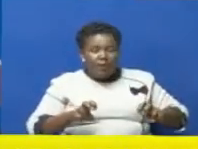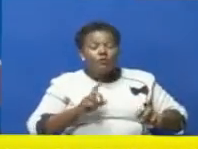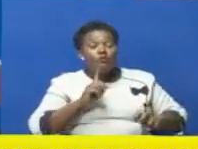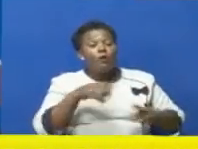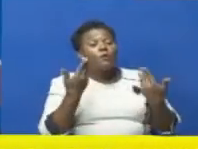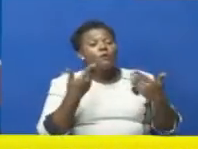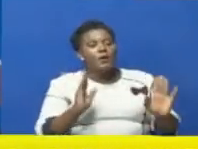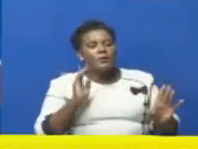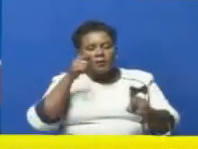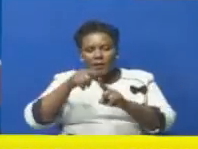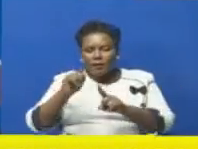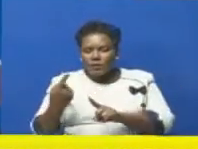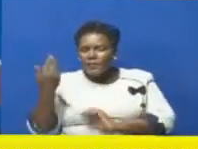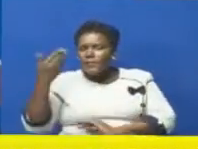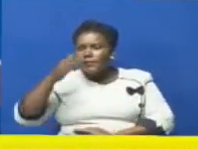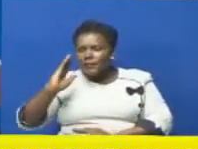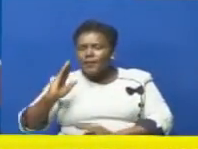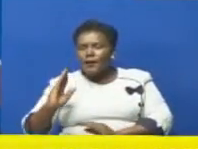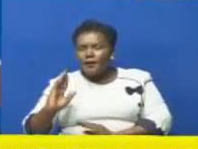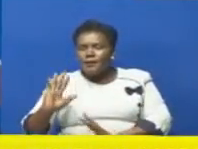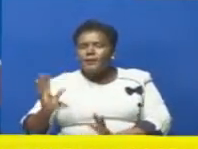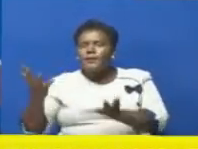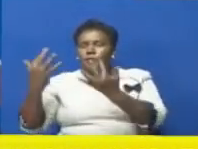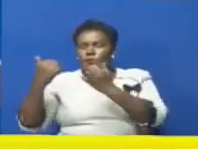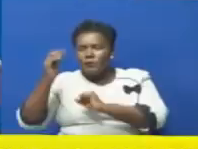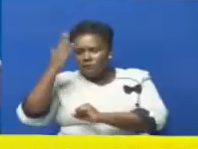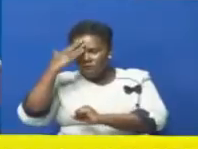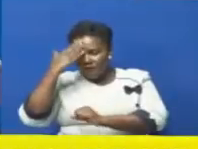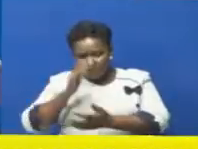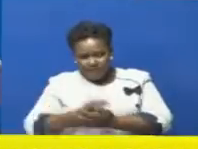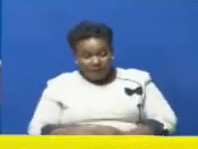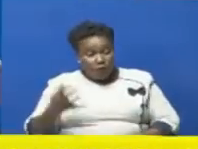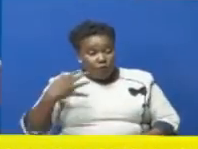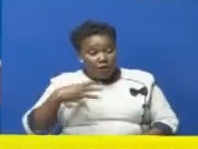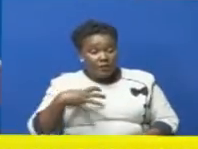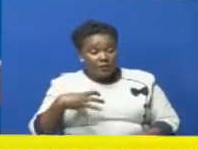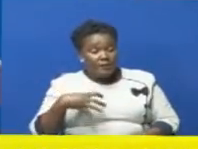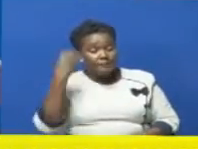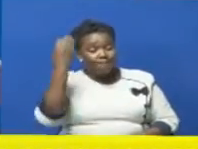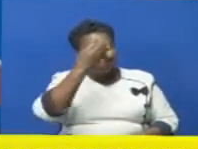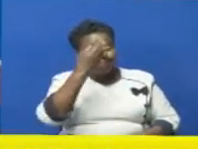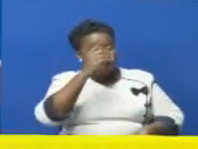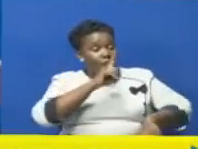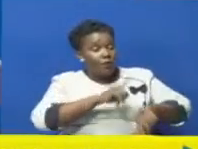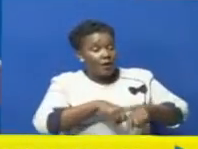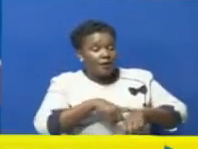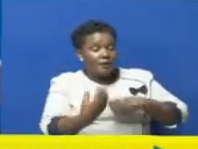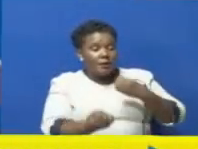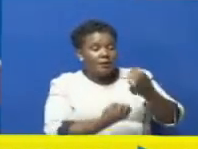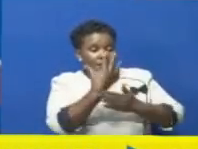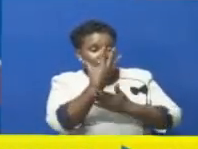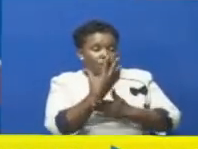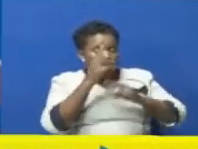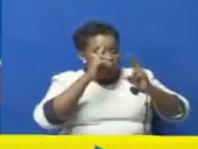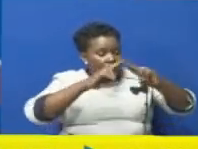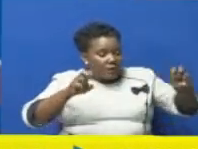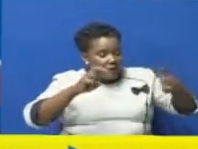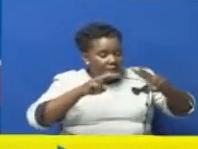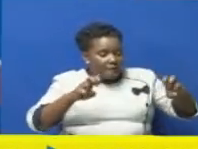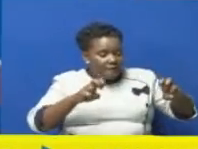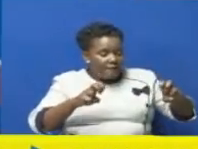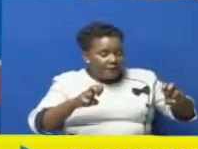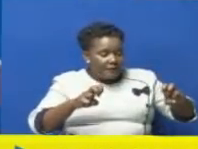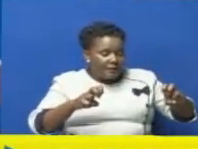kuleta maendeleo. Waziri Dr. Gojima amesema hayo mjini Moshi wakati akizindua mafunzo ya utafiti wa majaribio ya afya ya uzazi na